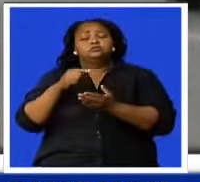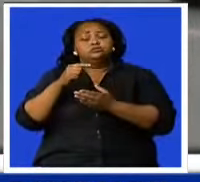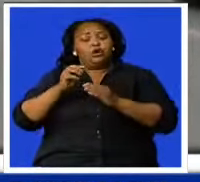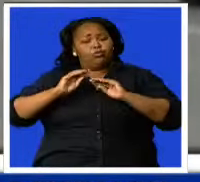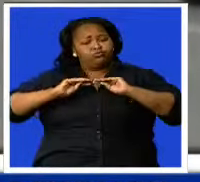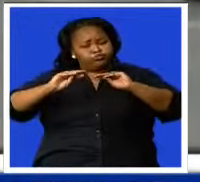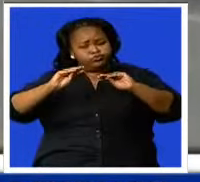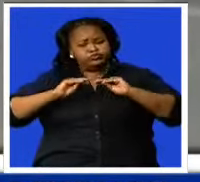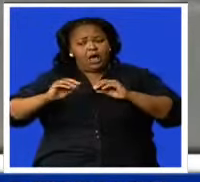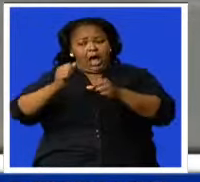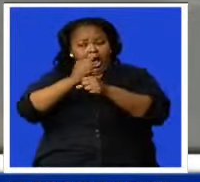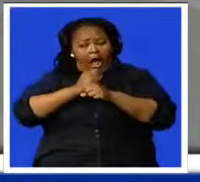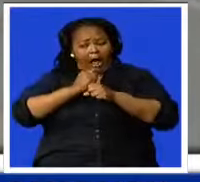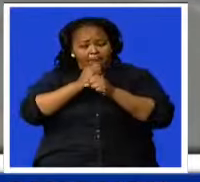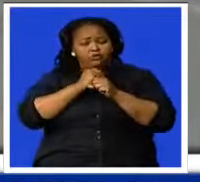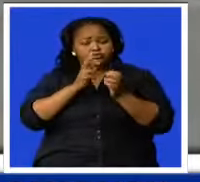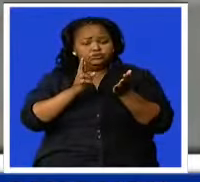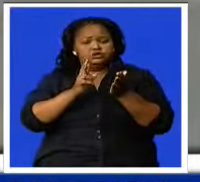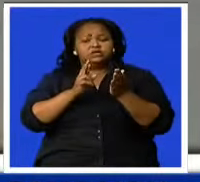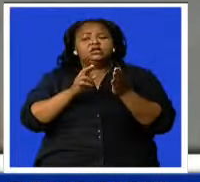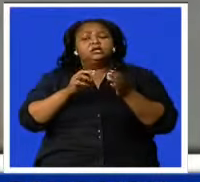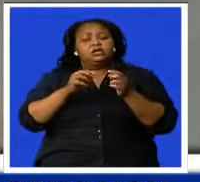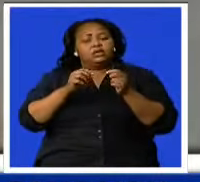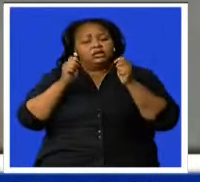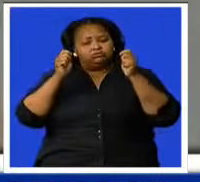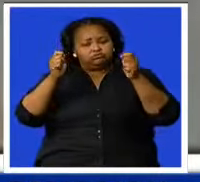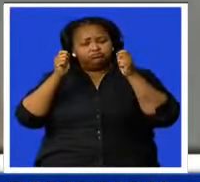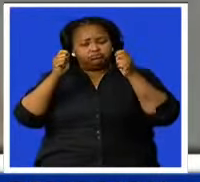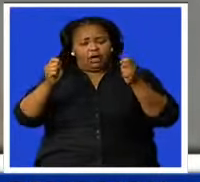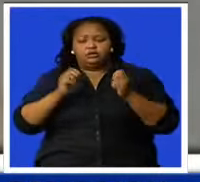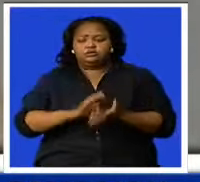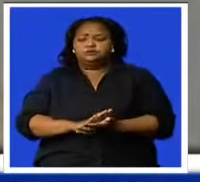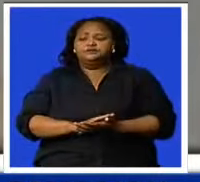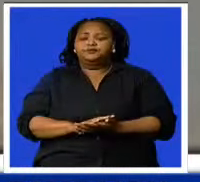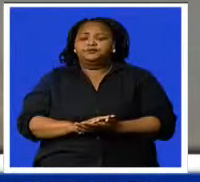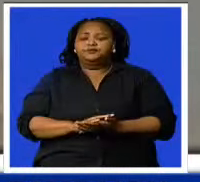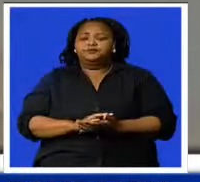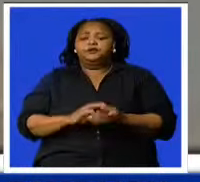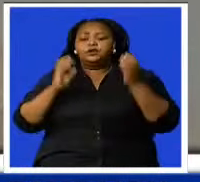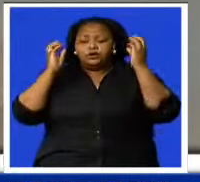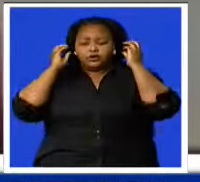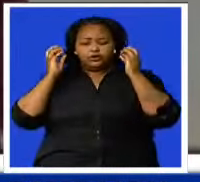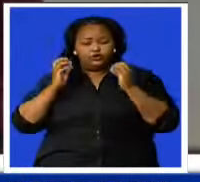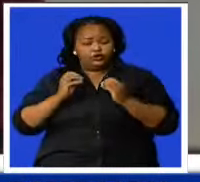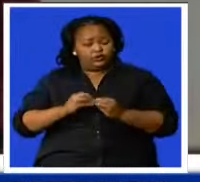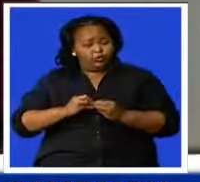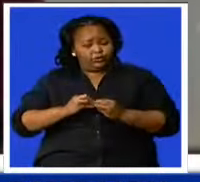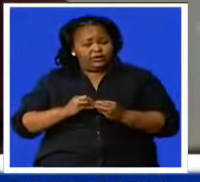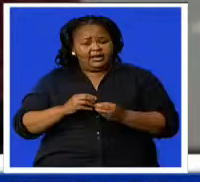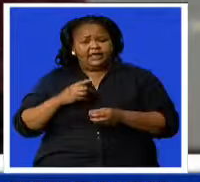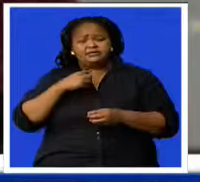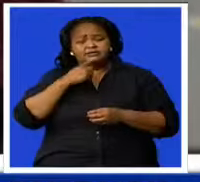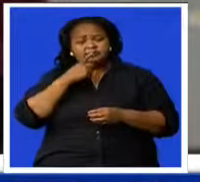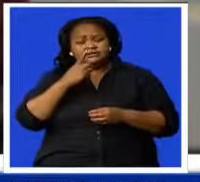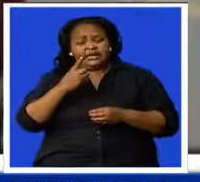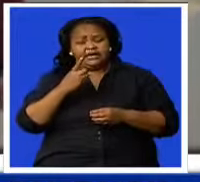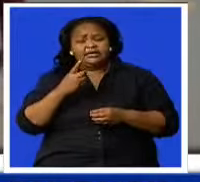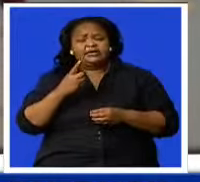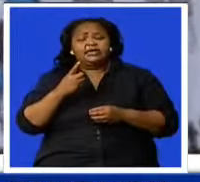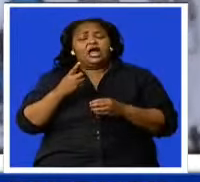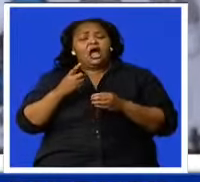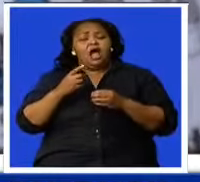Dokotela Angelo Sholo qhamuka idiwe letempilo uchaze kabanti ngokuthi amaswati atawusitakala kanjani kulo